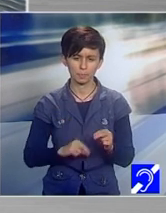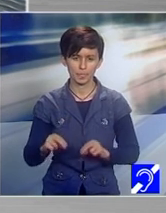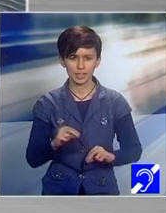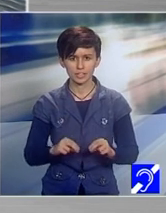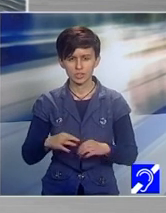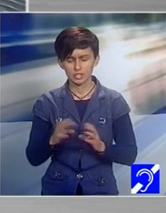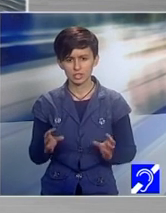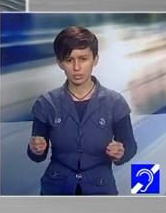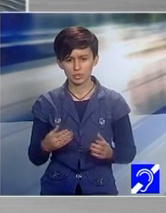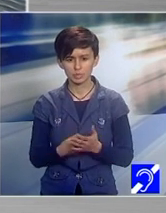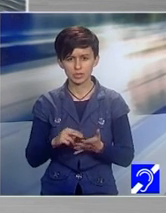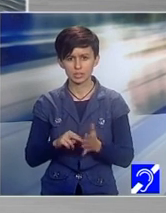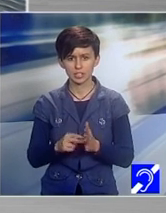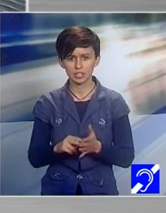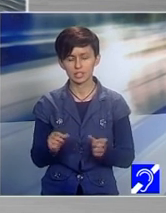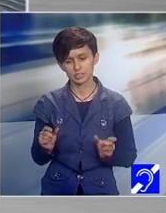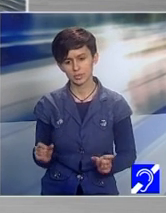Tehnică de Securitate.